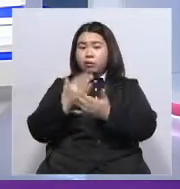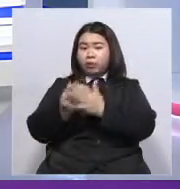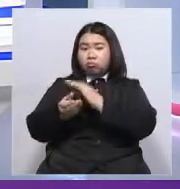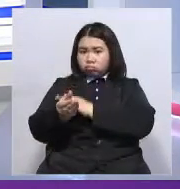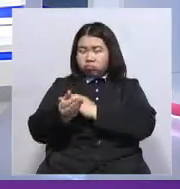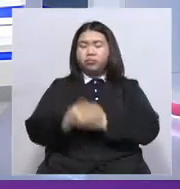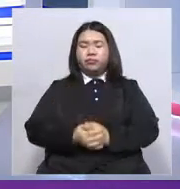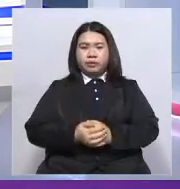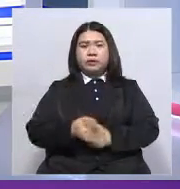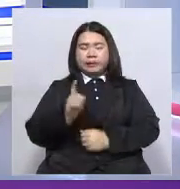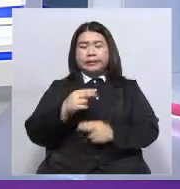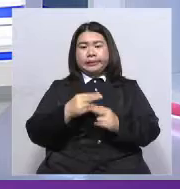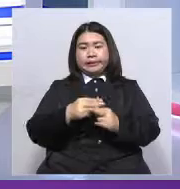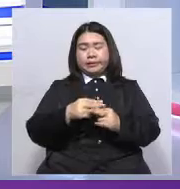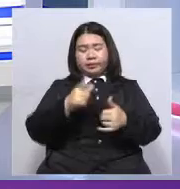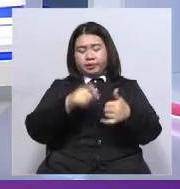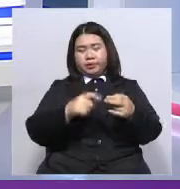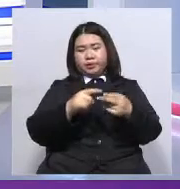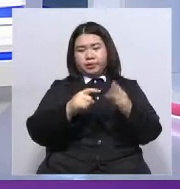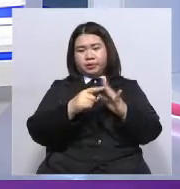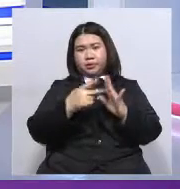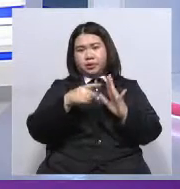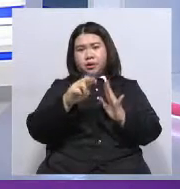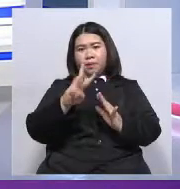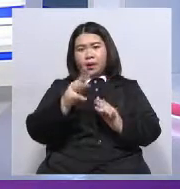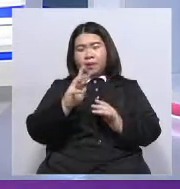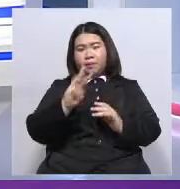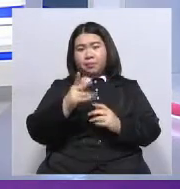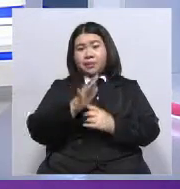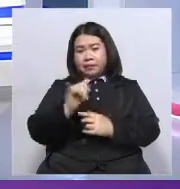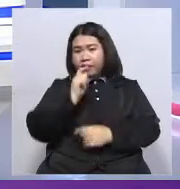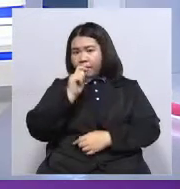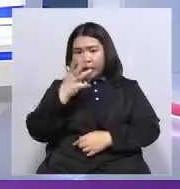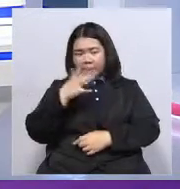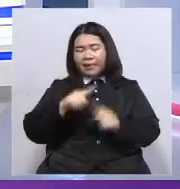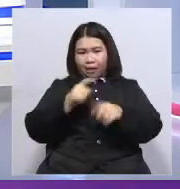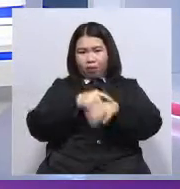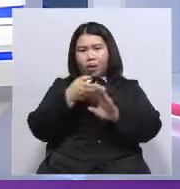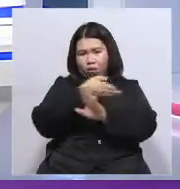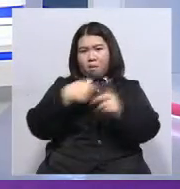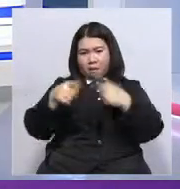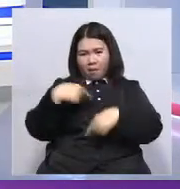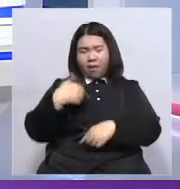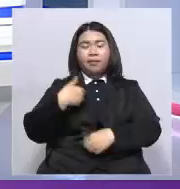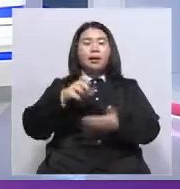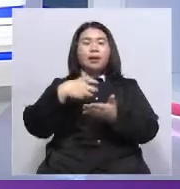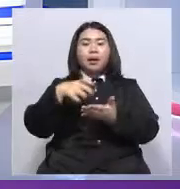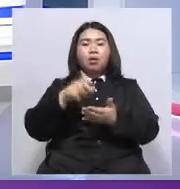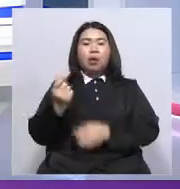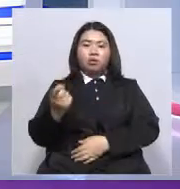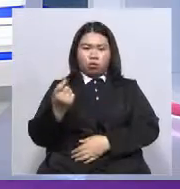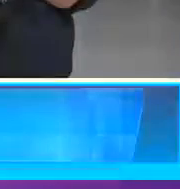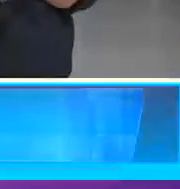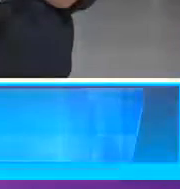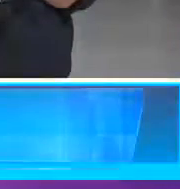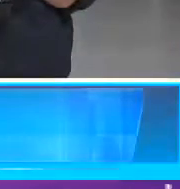ยนะครับเดินทางมาก่อนเวลานัดหมายแล้วก็ไม่ได้ให้สัมภาษณ์กับสื่อมวลชนแต่อย่างใดติดตามบรรยากาศนะครับรายละเอียดกับคุณสุภัทราทองอินสดนะ